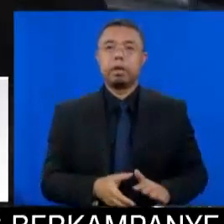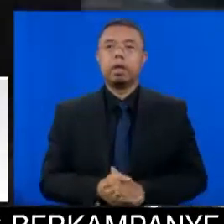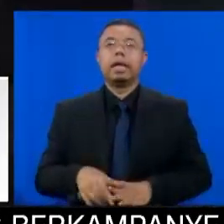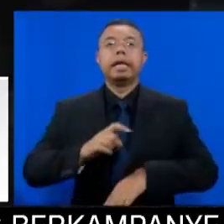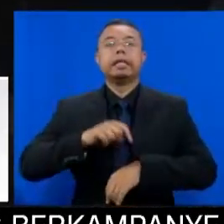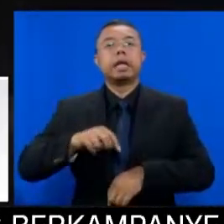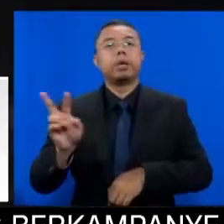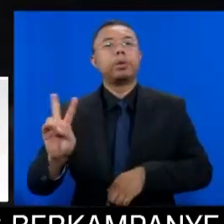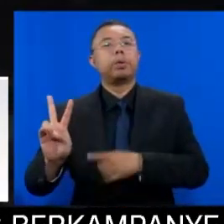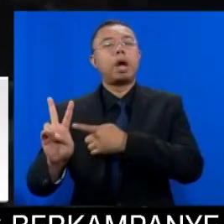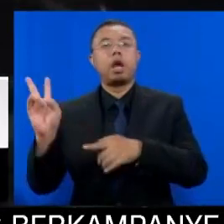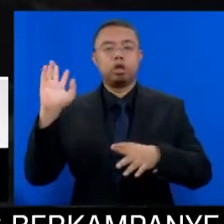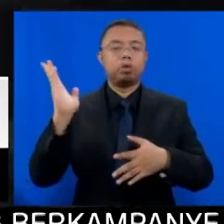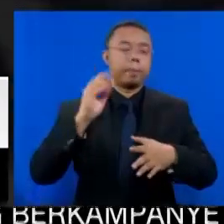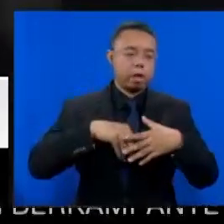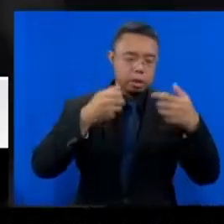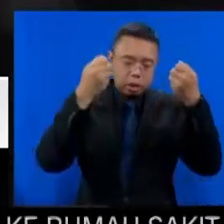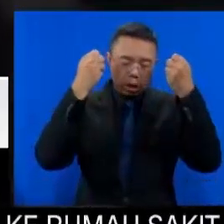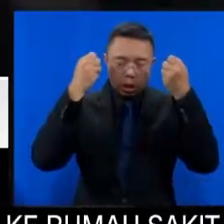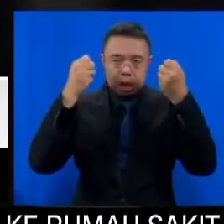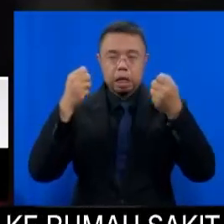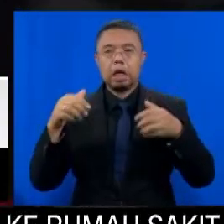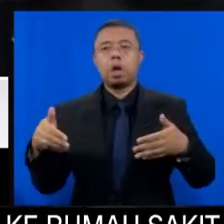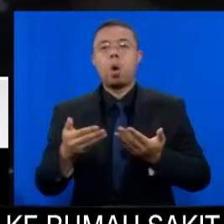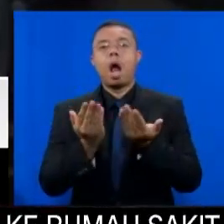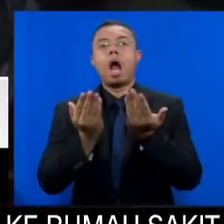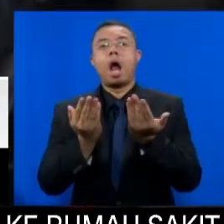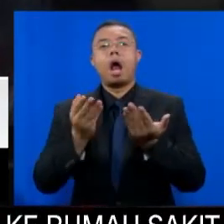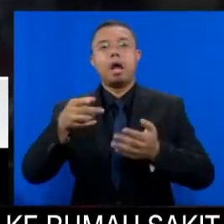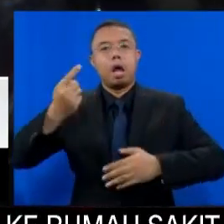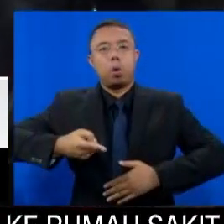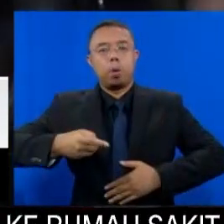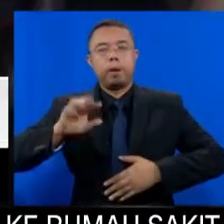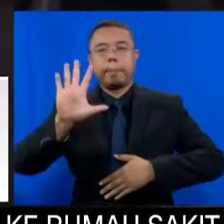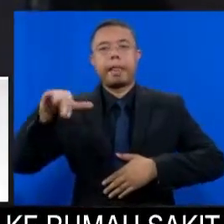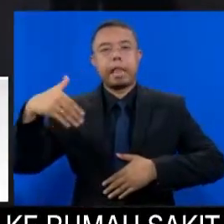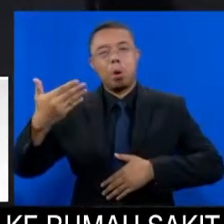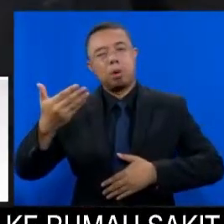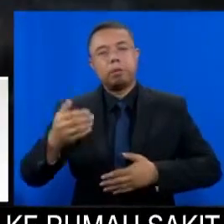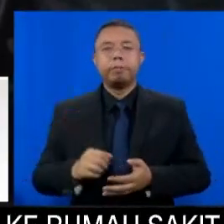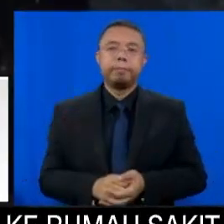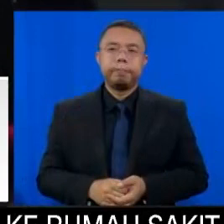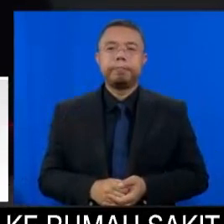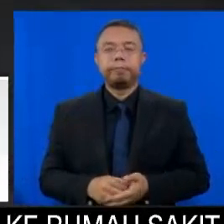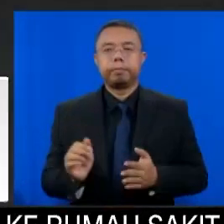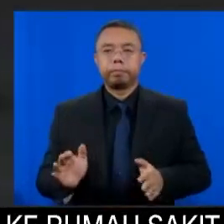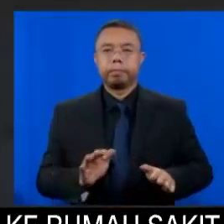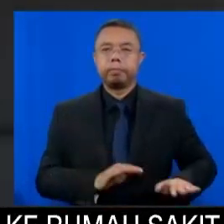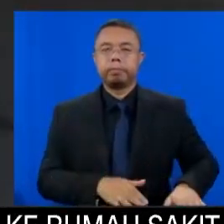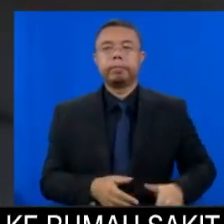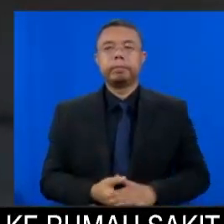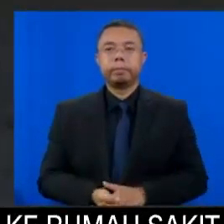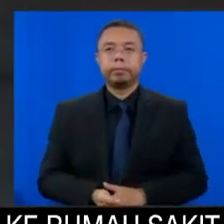Kini kedua pelaku meringkuk di sel tahanan Mapores Goa dan terancam hukuman 5 tahun penjara. Tim Liputan